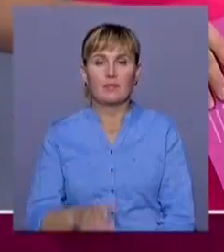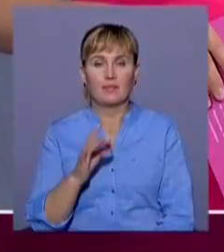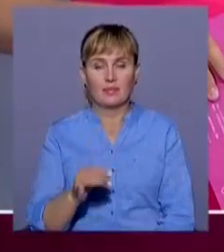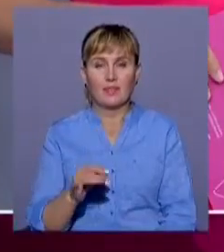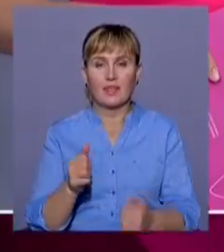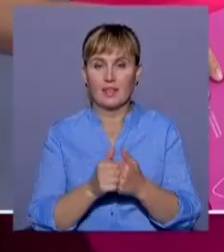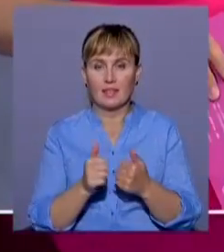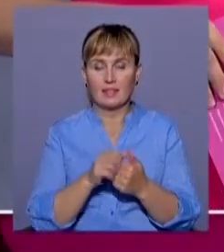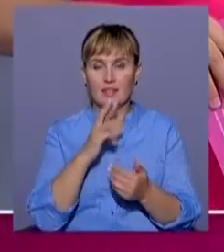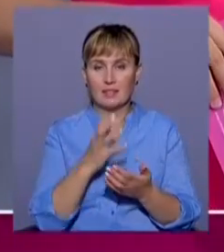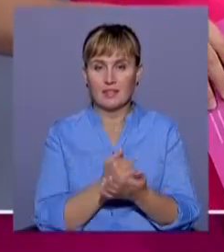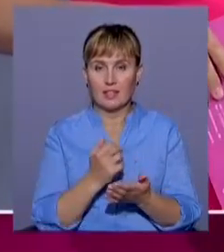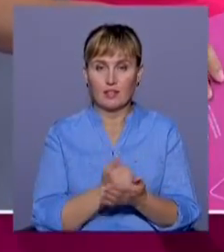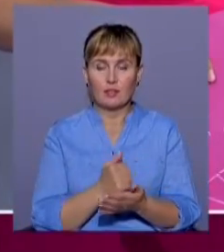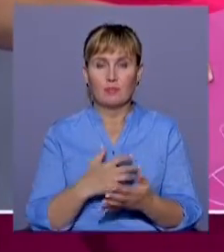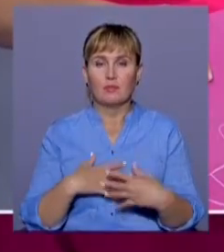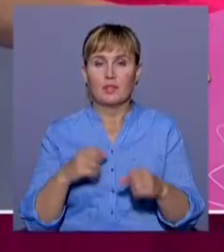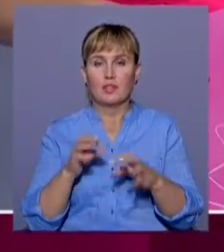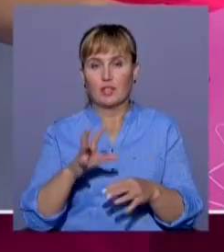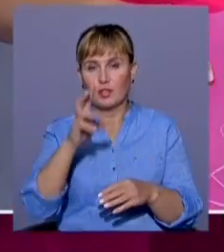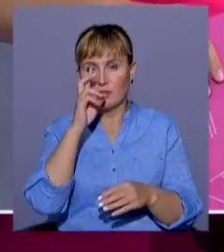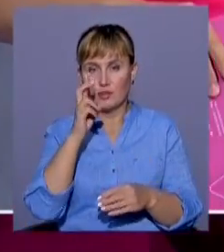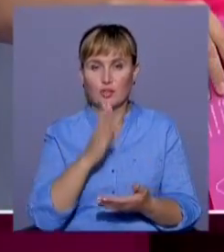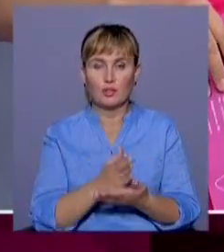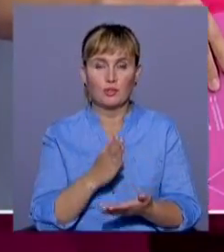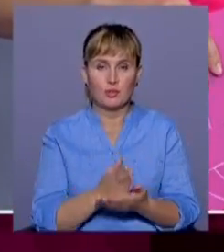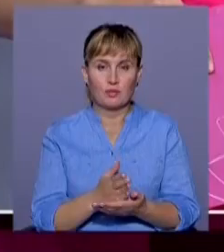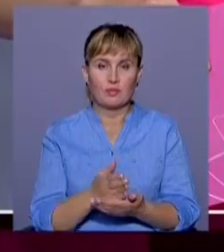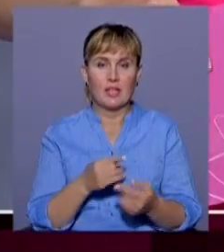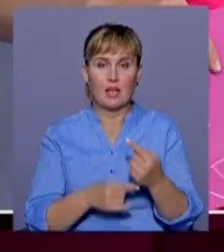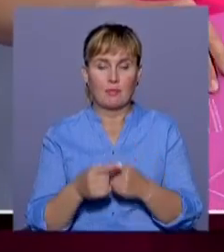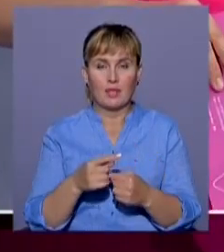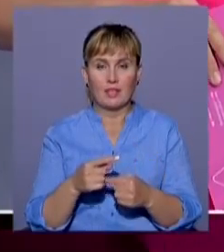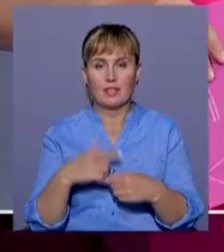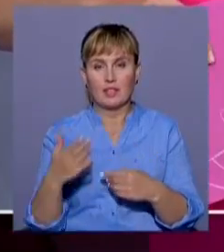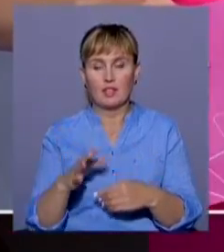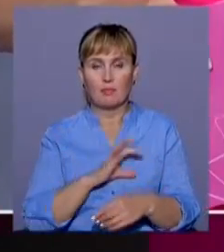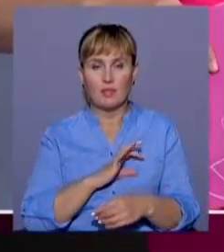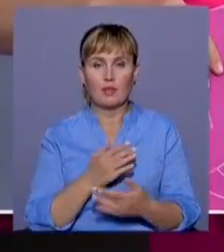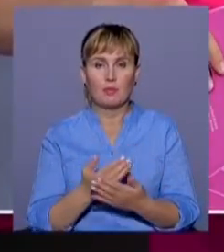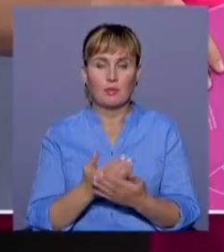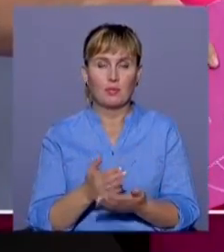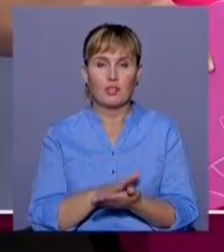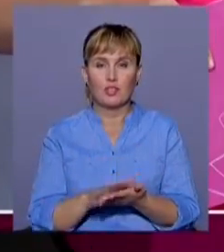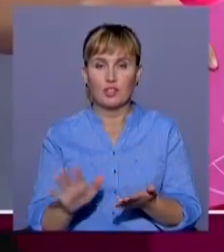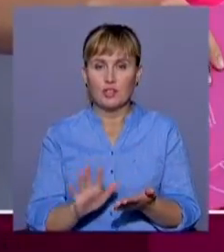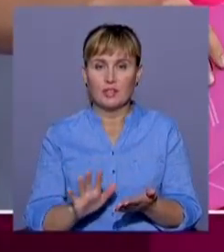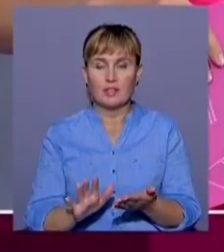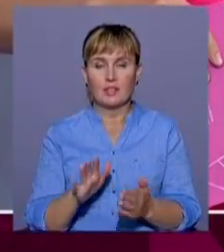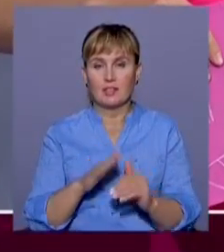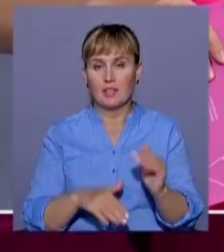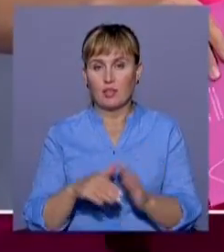с легальным заработком, предлагаемым государством, существует и обратная сторона медали. К примеру, нечистые на